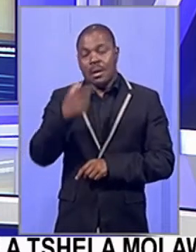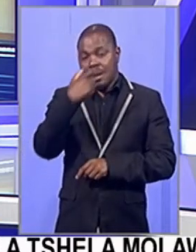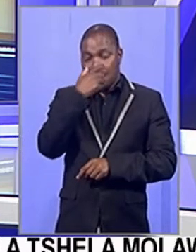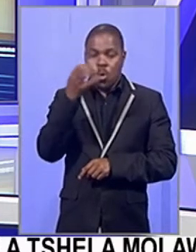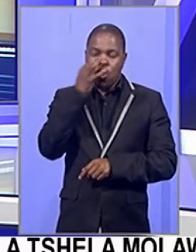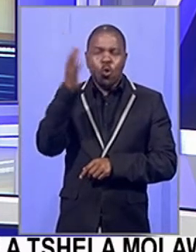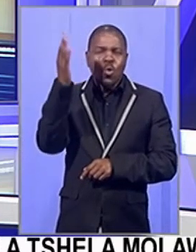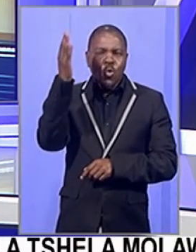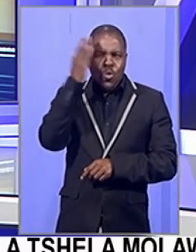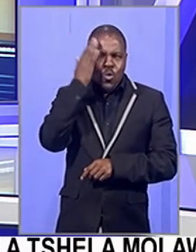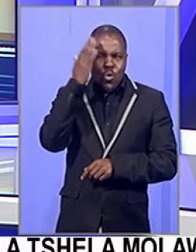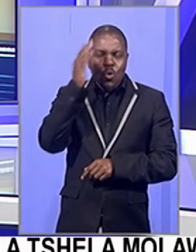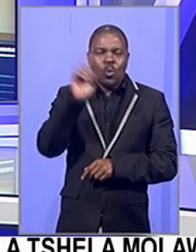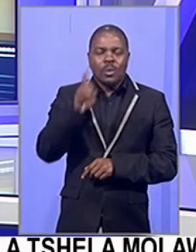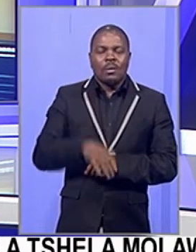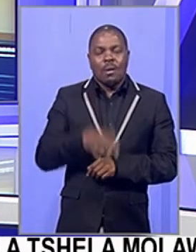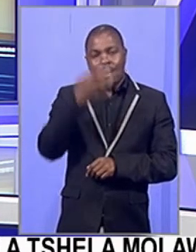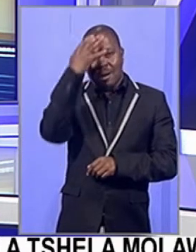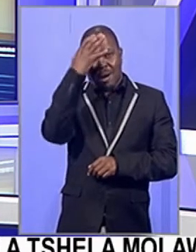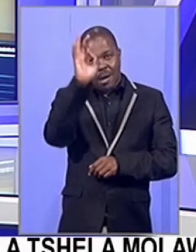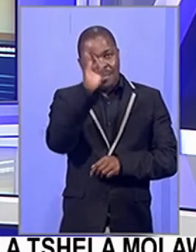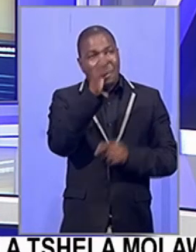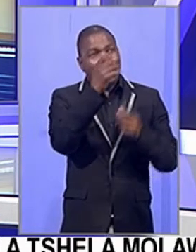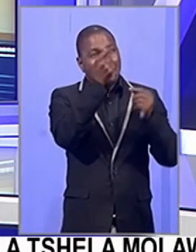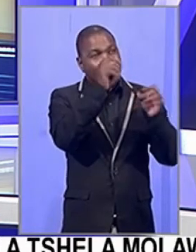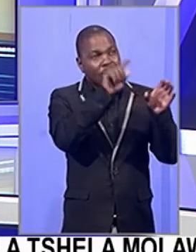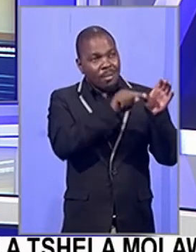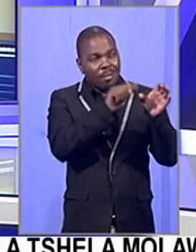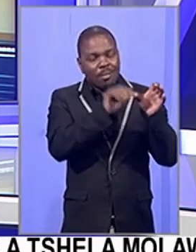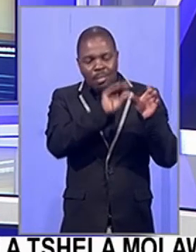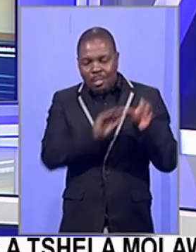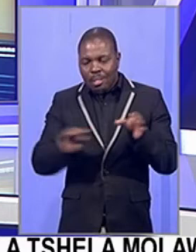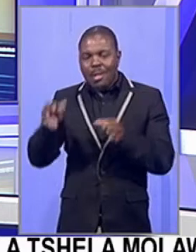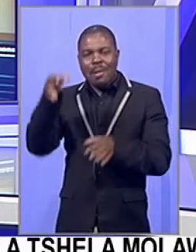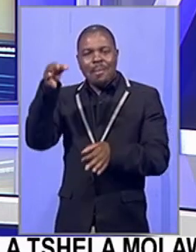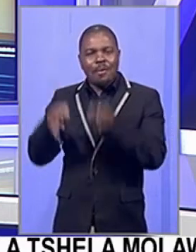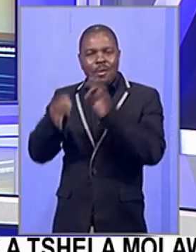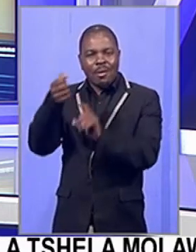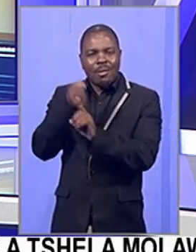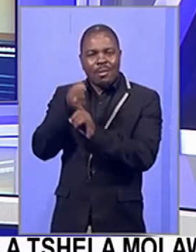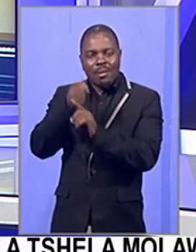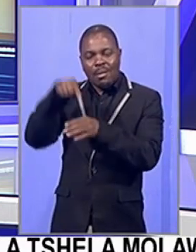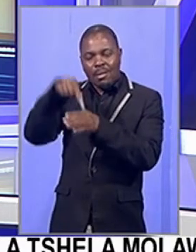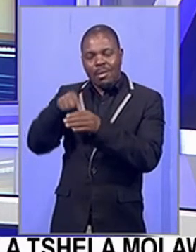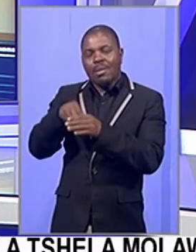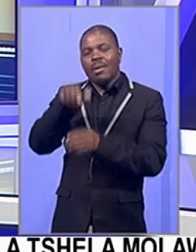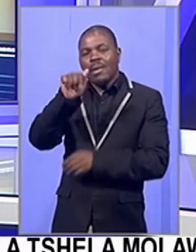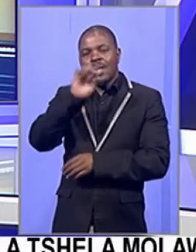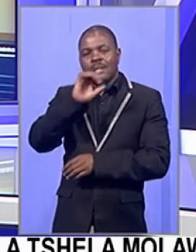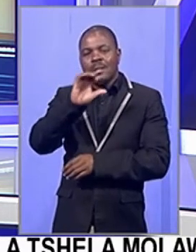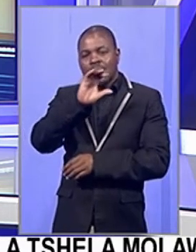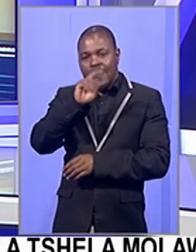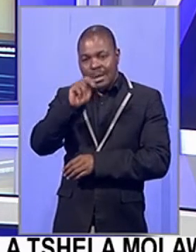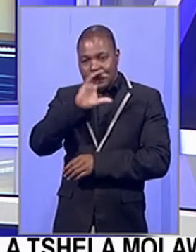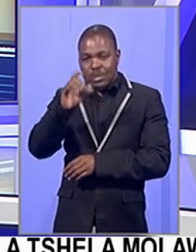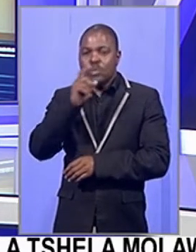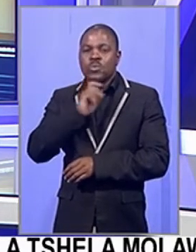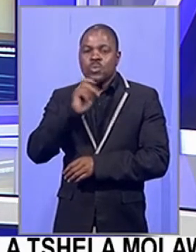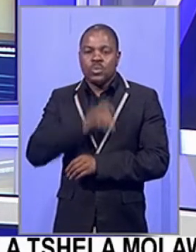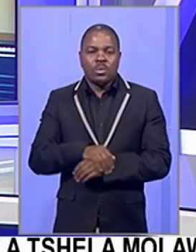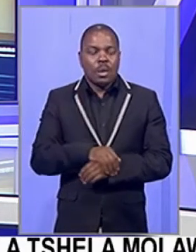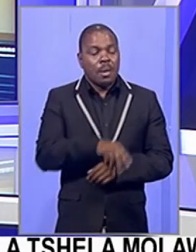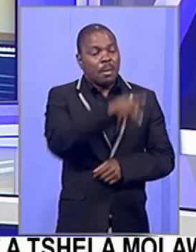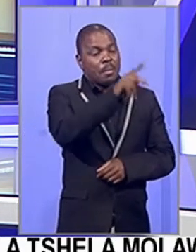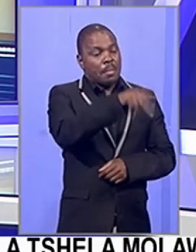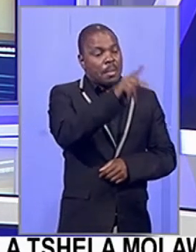mo tšhelete ya mmušo e šomišitšwego masolong a mangwe a dipolotiki ka gare ga ANC. Motlatša mošireletši wa